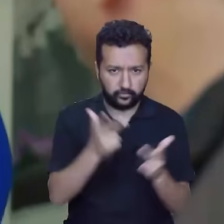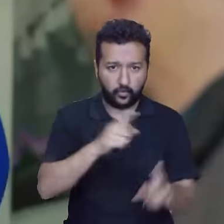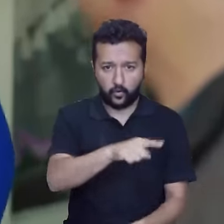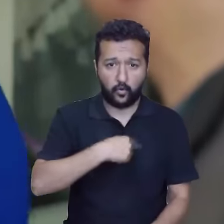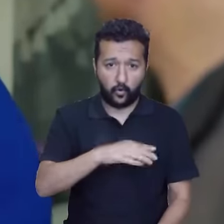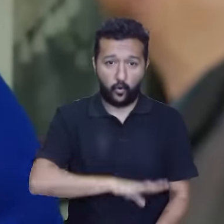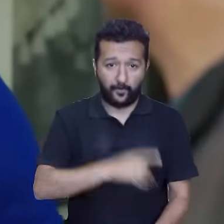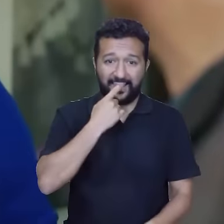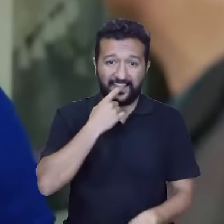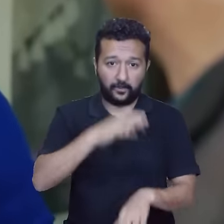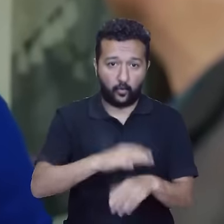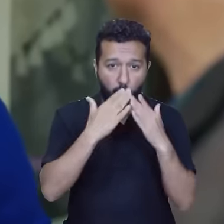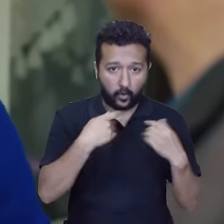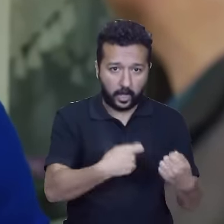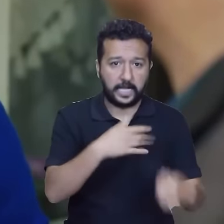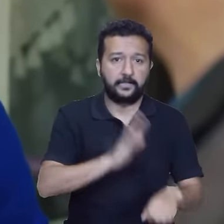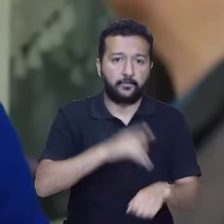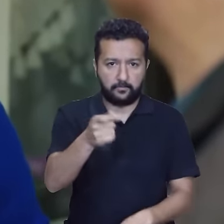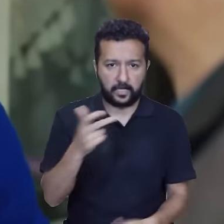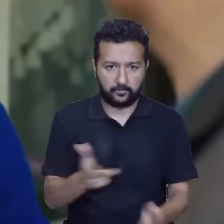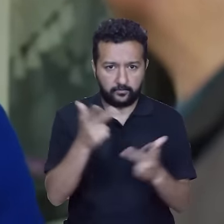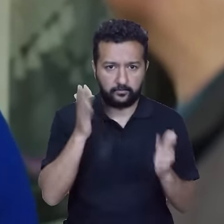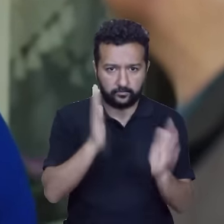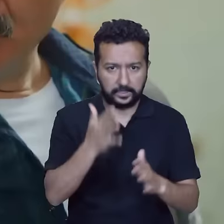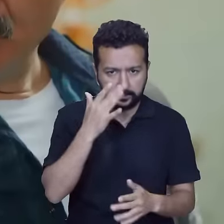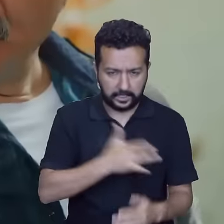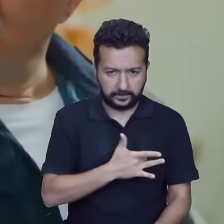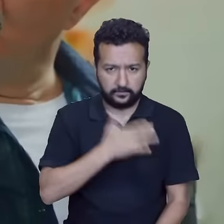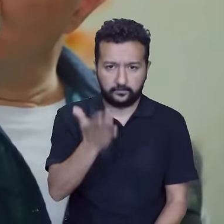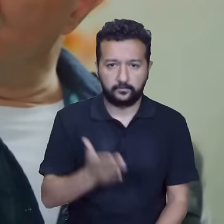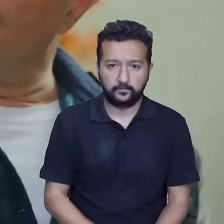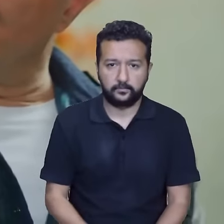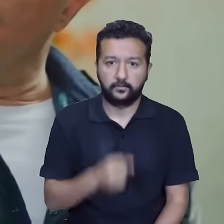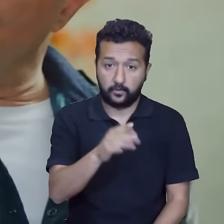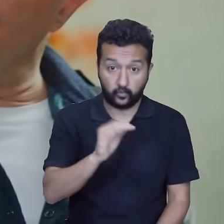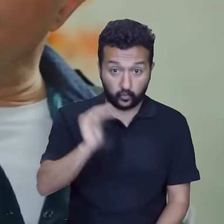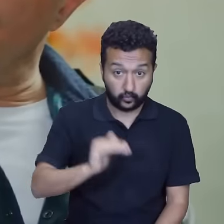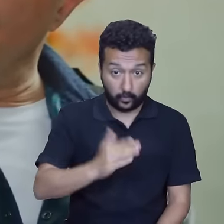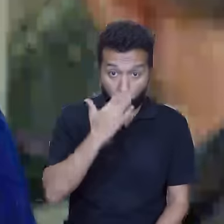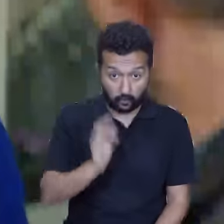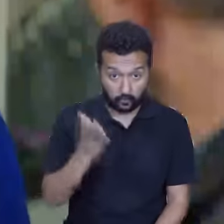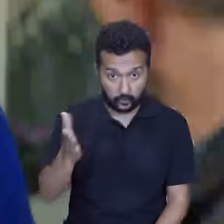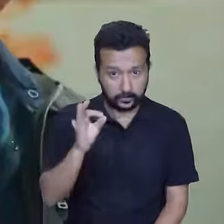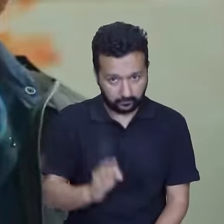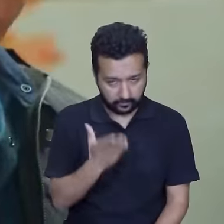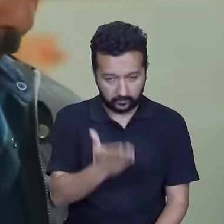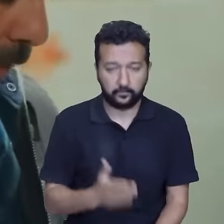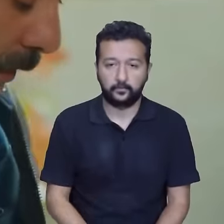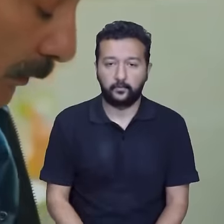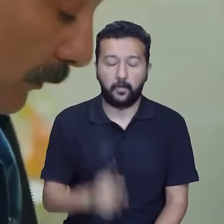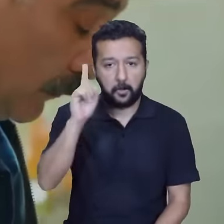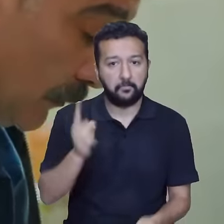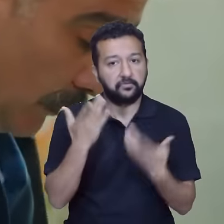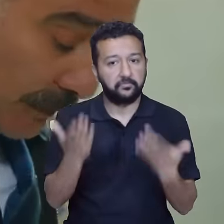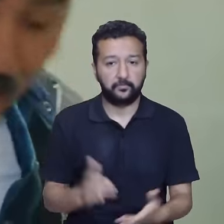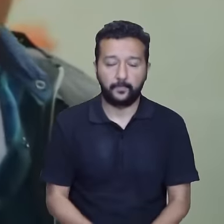Ben oğluma diş hekimliği okuturken harcamadım o kadar parayı be. İnsaf. O kadar ucuza mı okudu bu çocuk ya? Tabii.